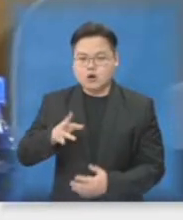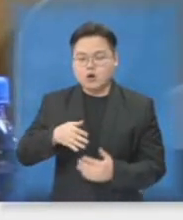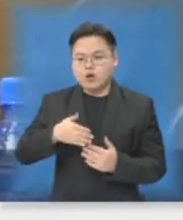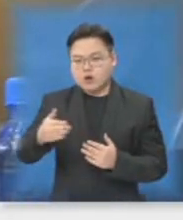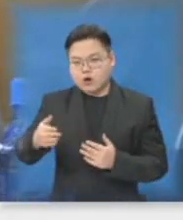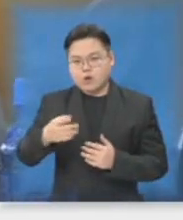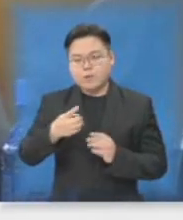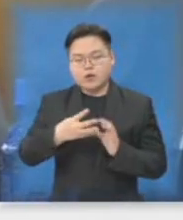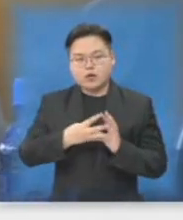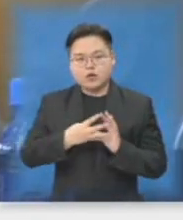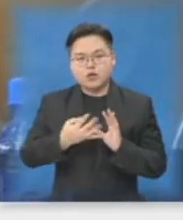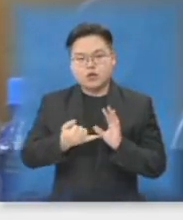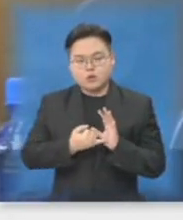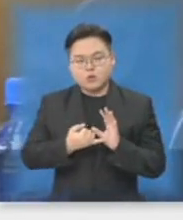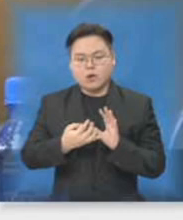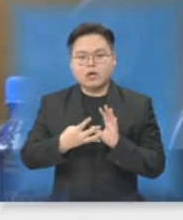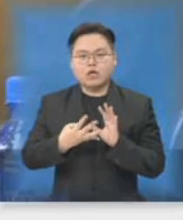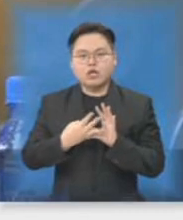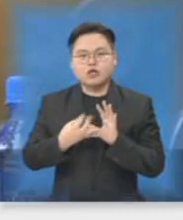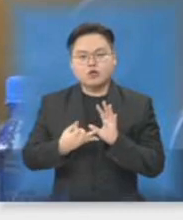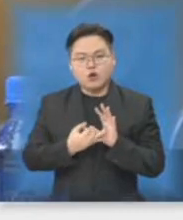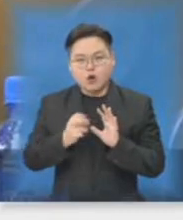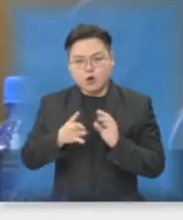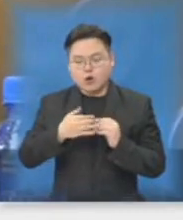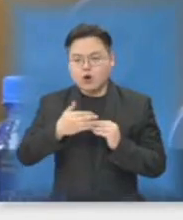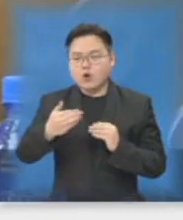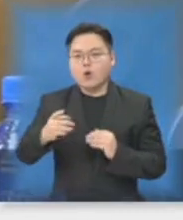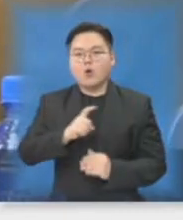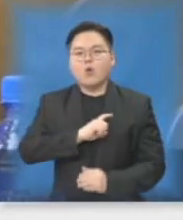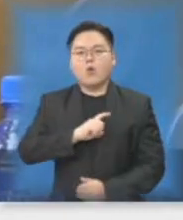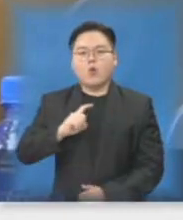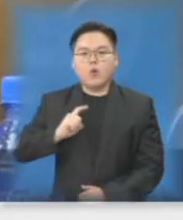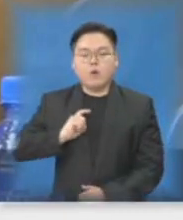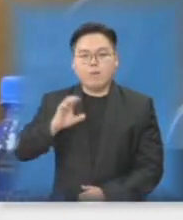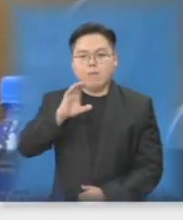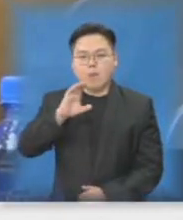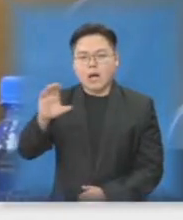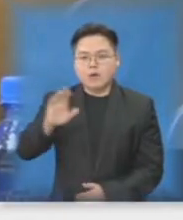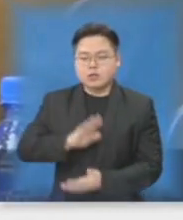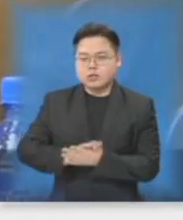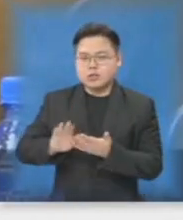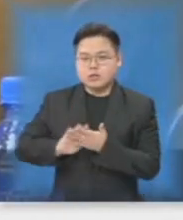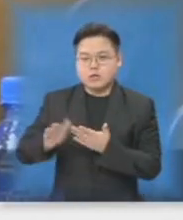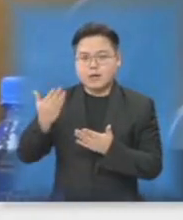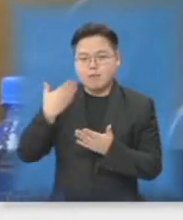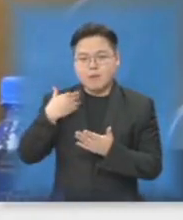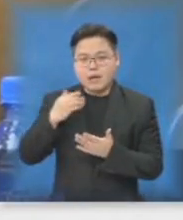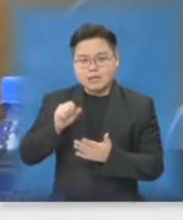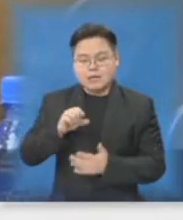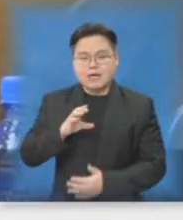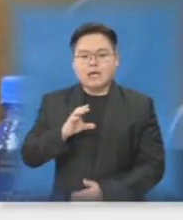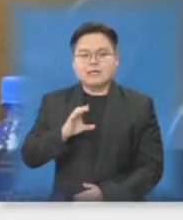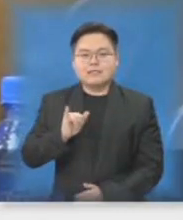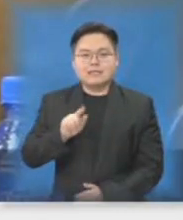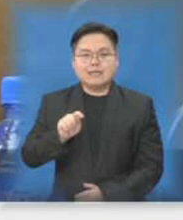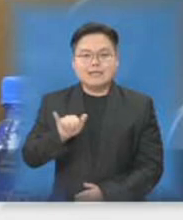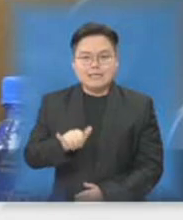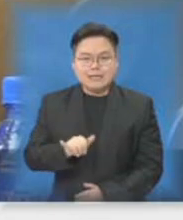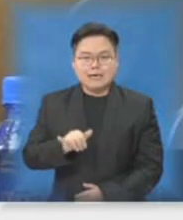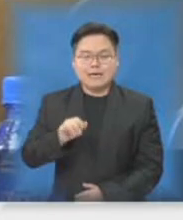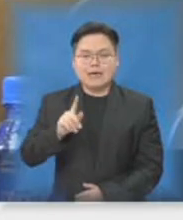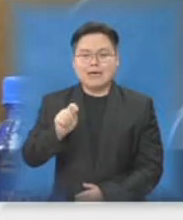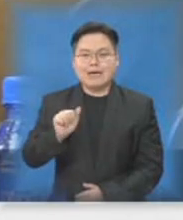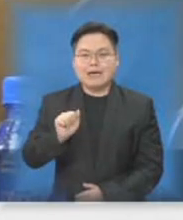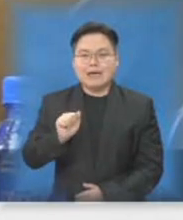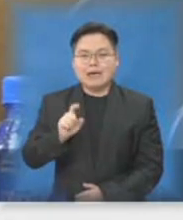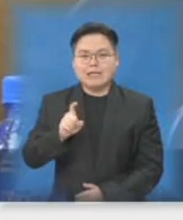оноос хойш хувийн сектор хэд хэд удаа таксины шинжилгээүүдийг хийж ирсэн. Нөгөө сити такси гээл тэ. За энэс хойш